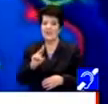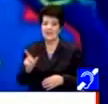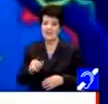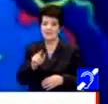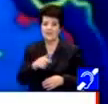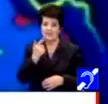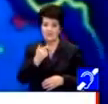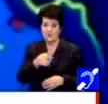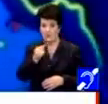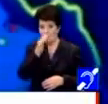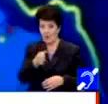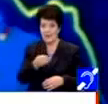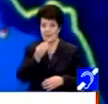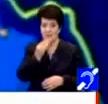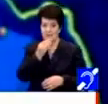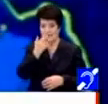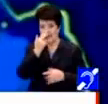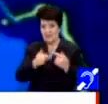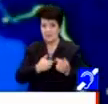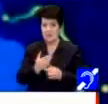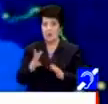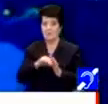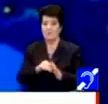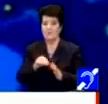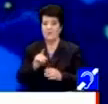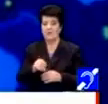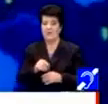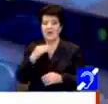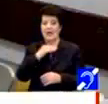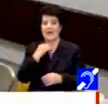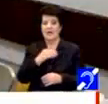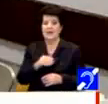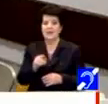motive religioase, nu pot mânca pastele tradiționale cu umplutură de carne de porc.